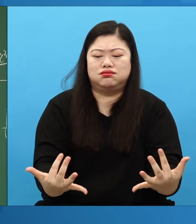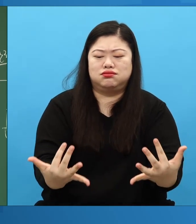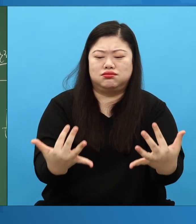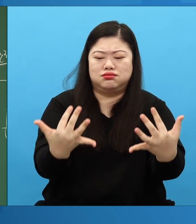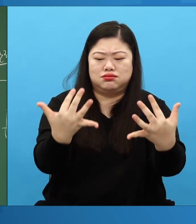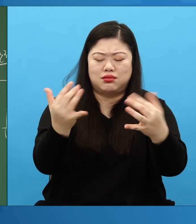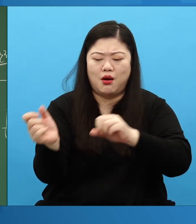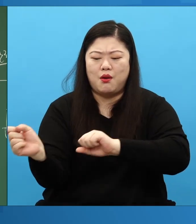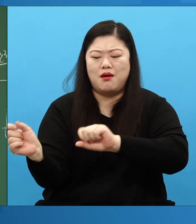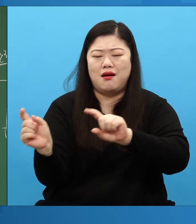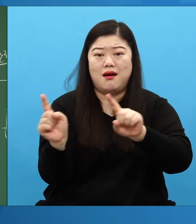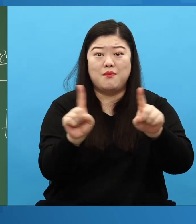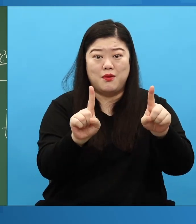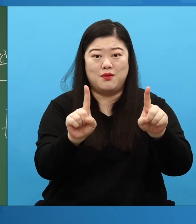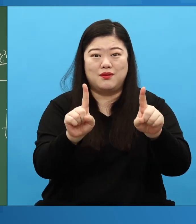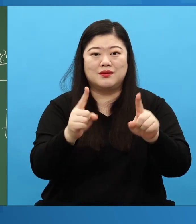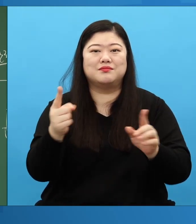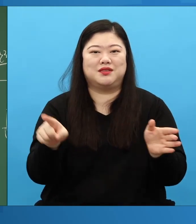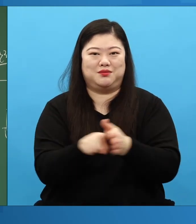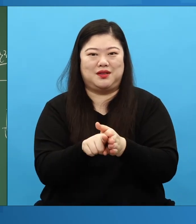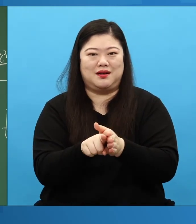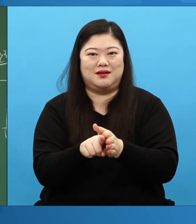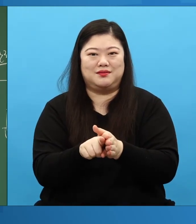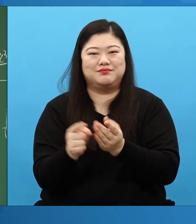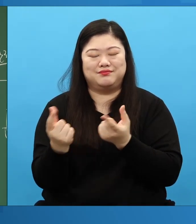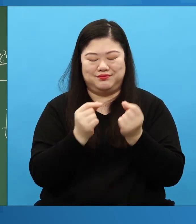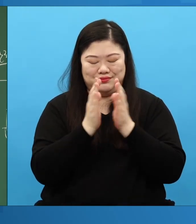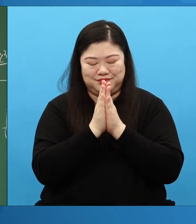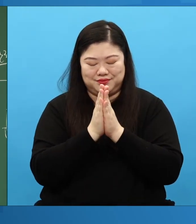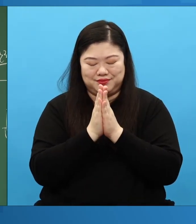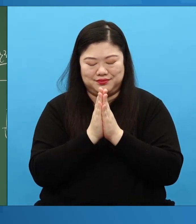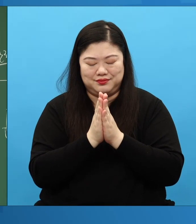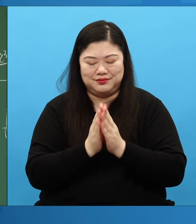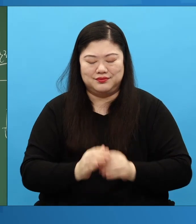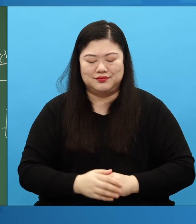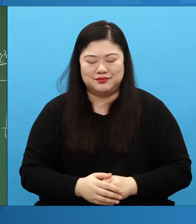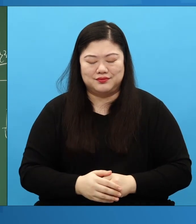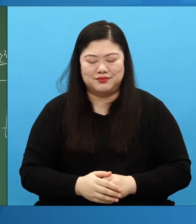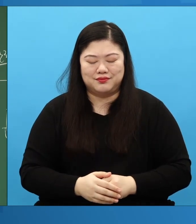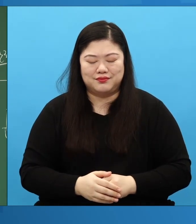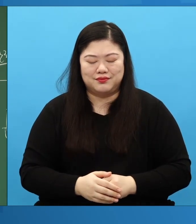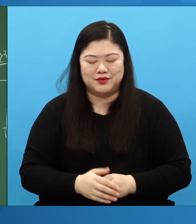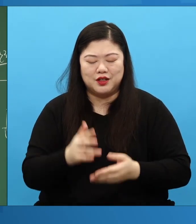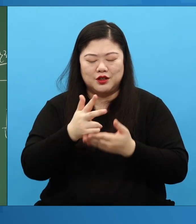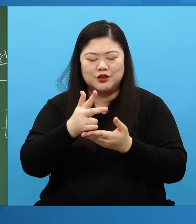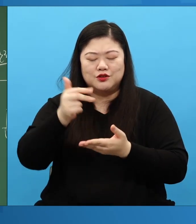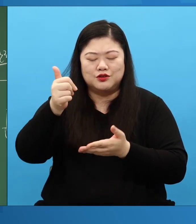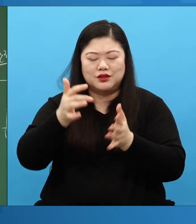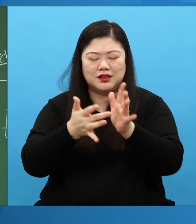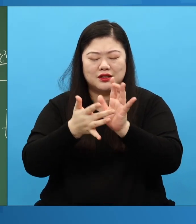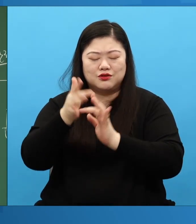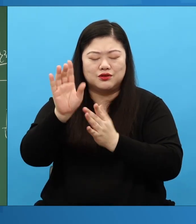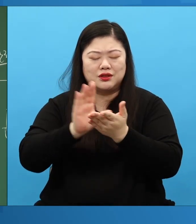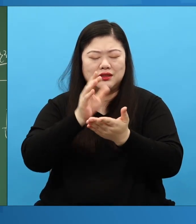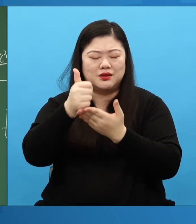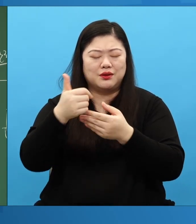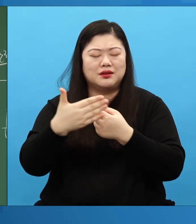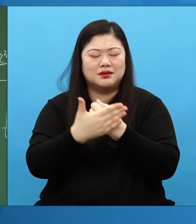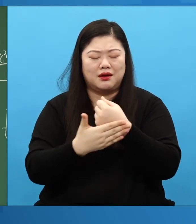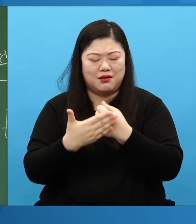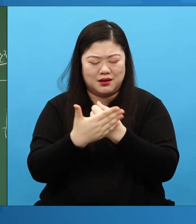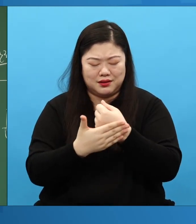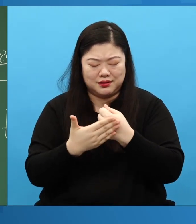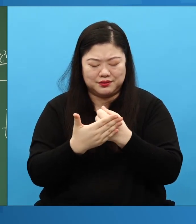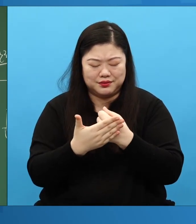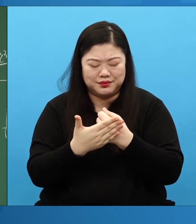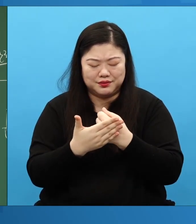I'm absolutely sure that churches will revive and be 기도하겠습니다. restored throughout the world. Let's pray. 만왕의 왕이신 주 예수 그리스도의 은혜와 Now, by the grace of our Lord Jesus